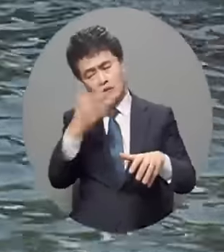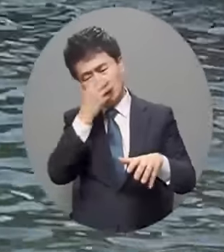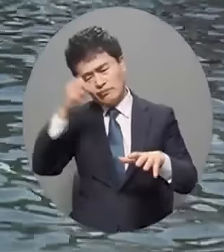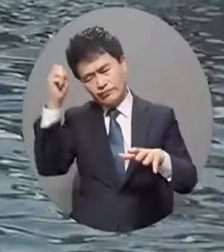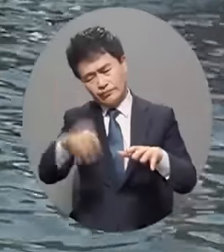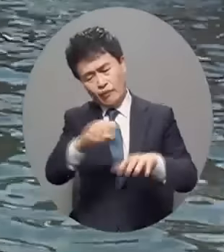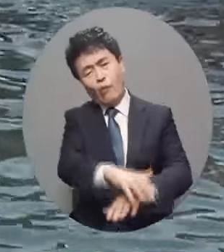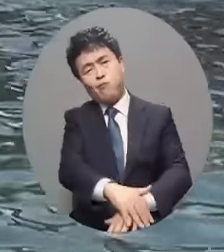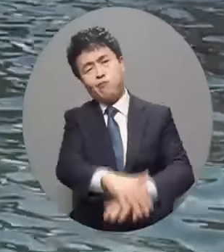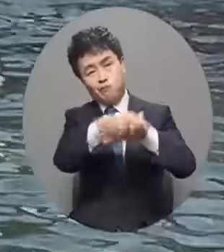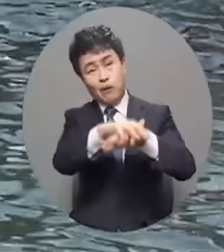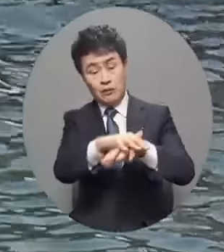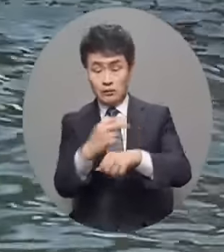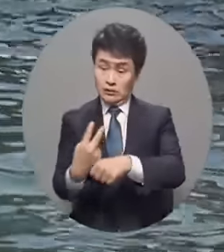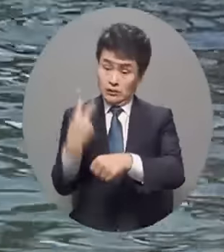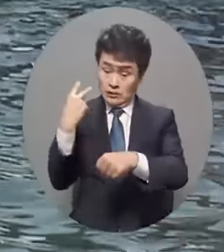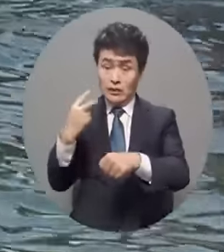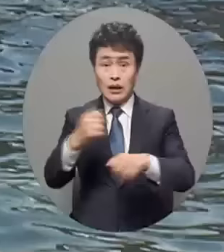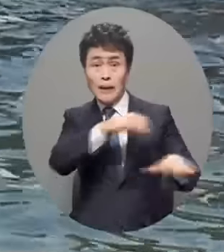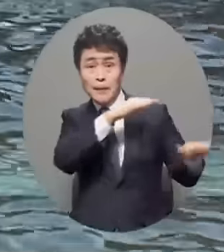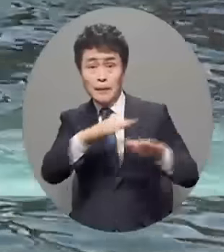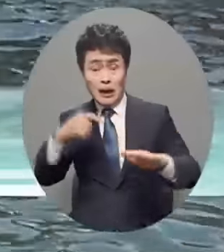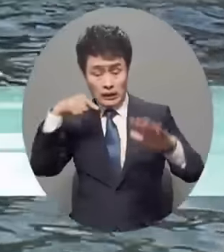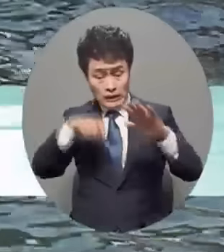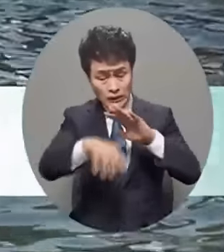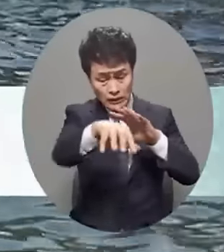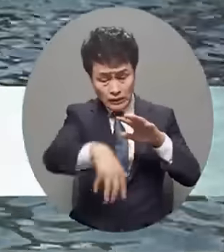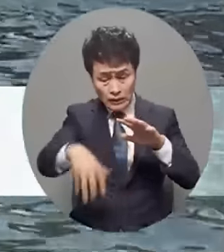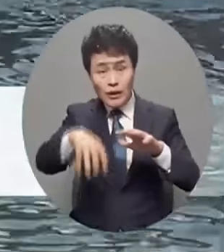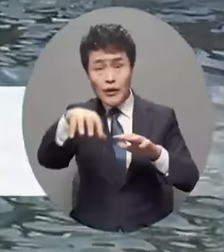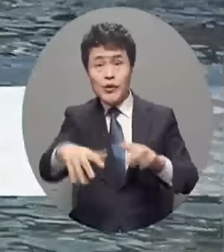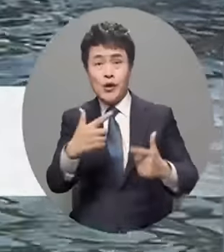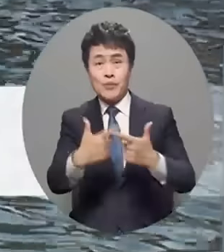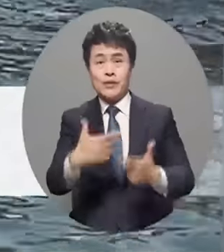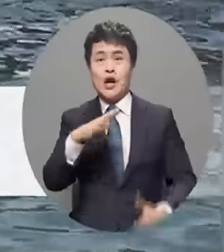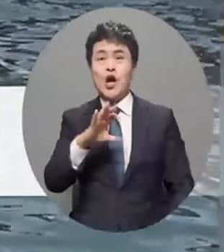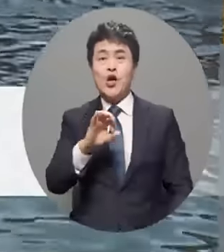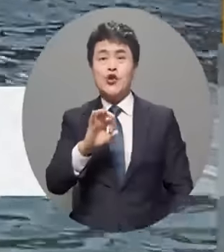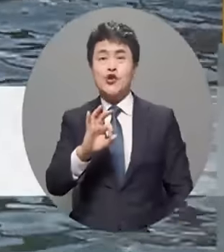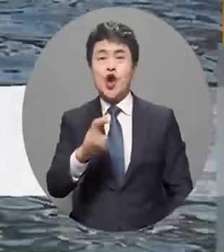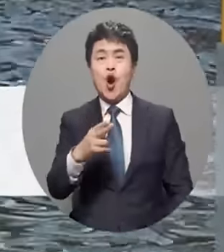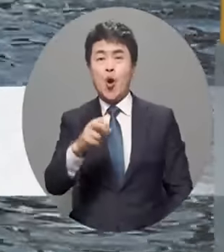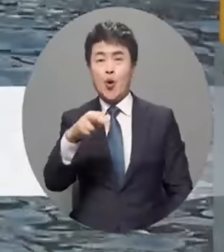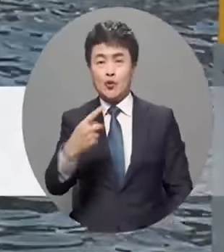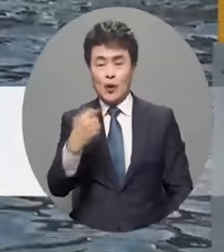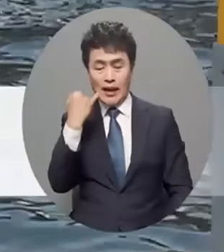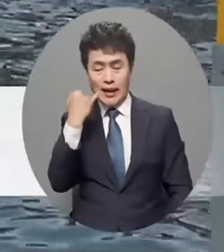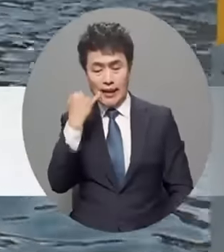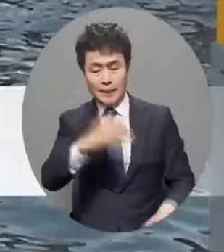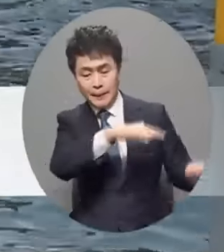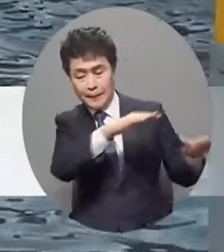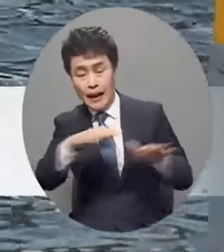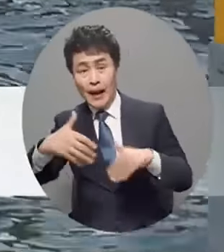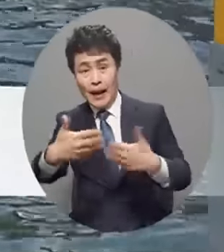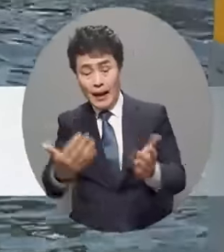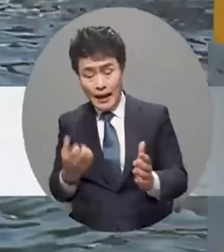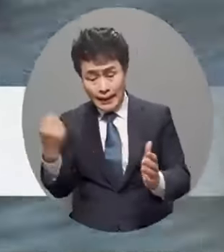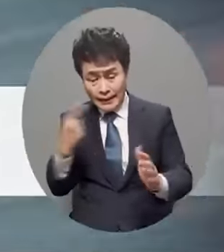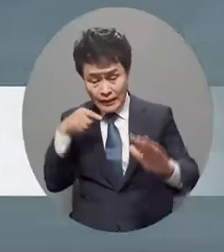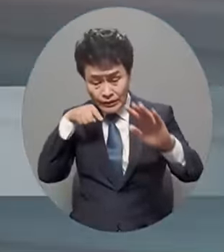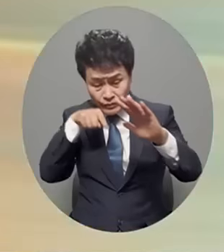한대요. 2년 전에 바닷속에서 폐기물을 걷어올린 이곳 부산 영도 앞바다에서 다시 진행된 폐기물 수거 작업을 현장